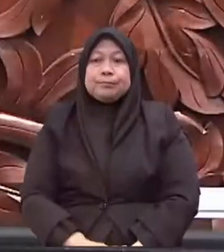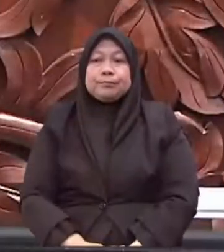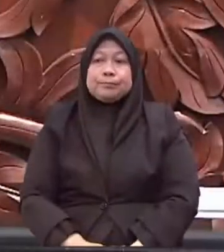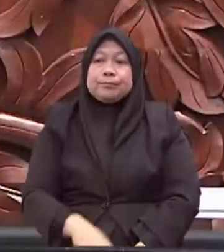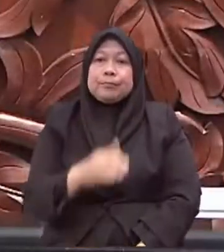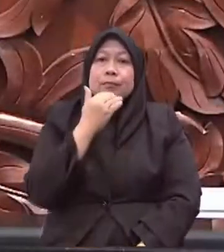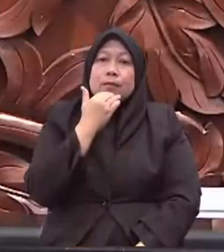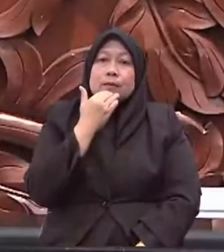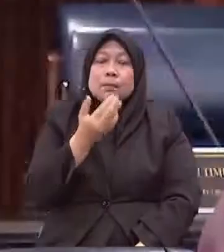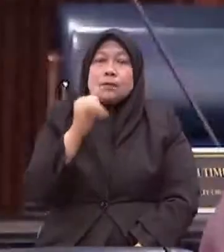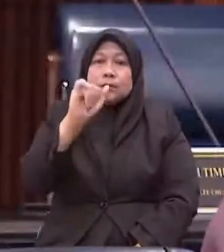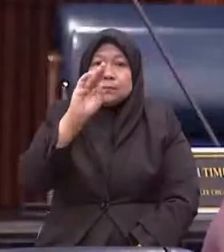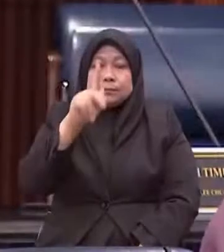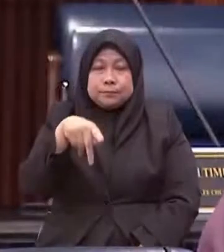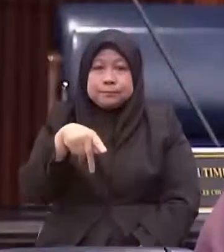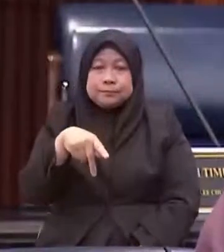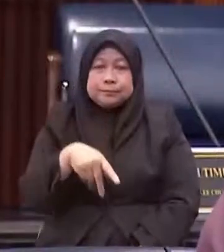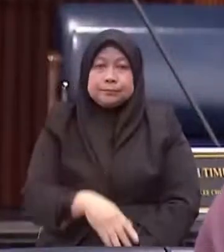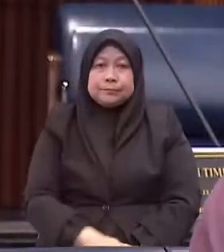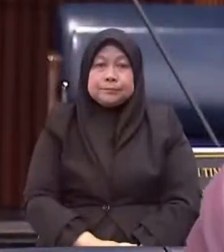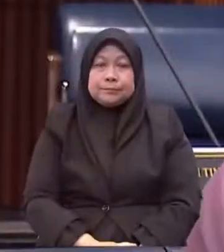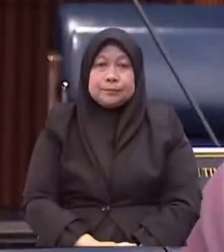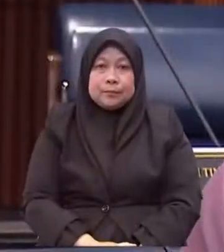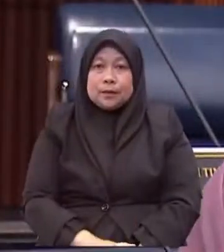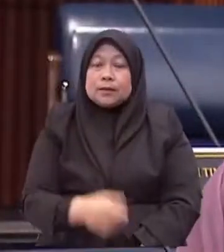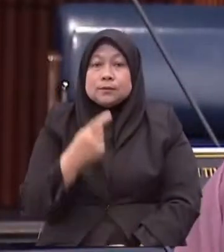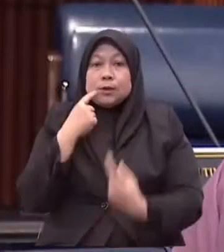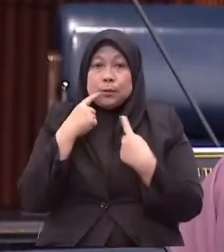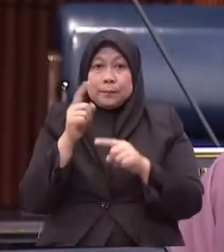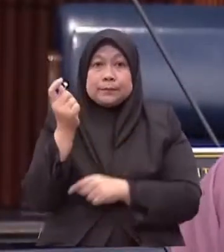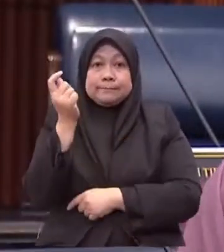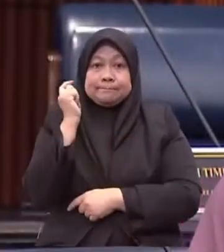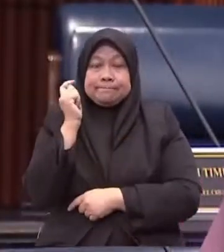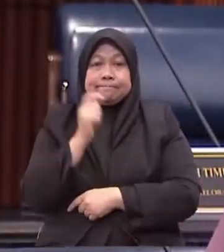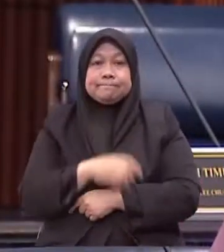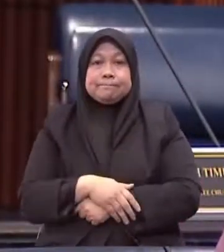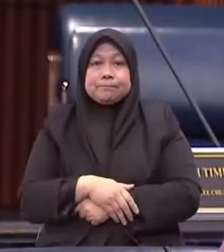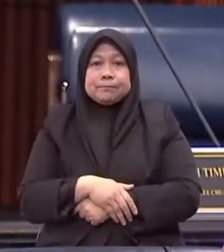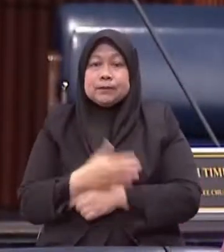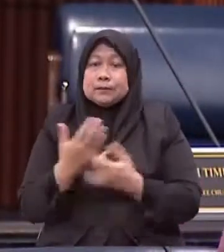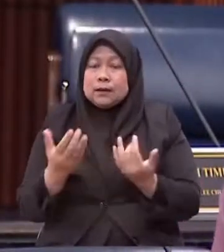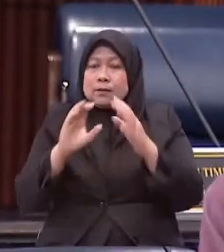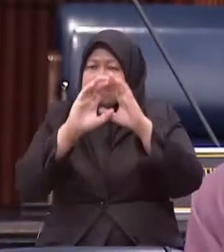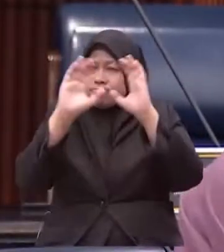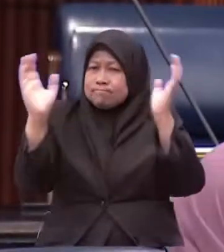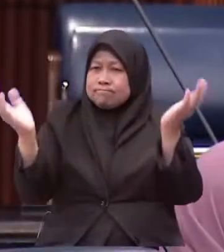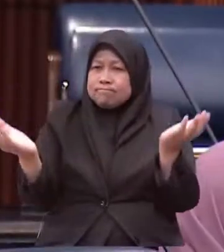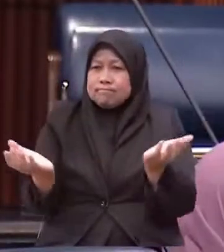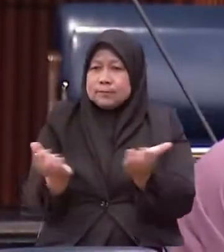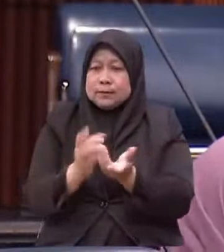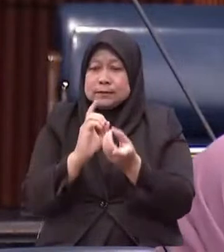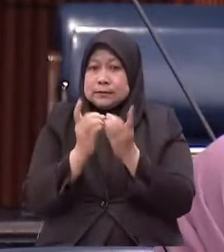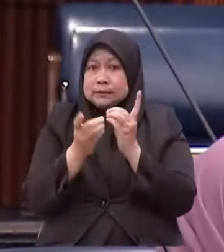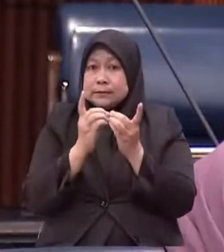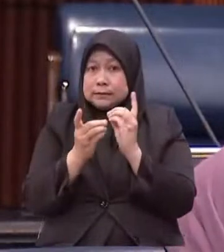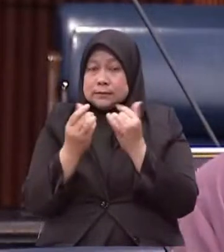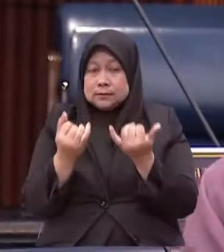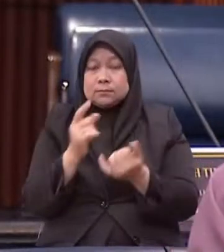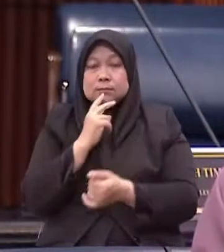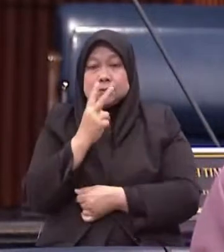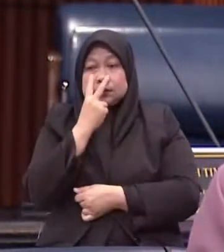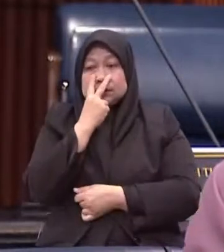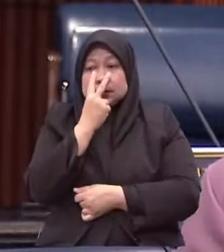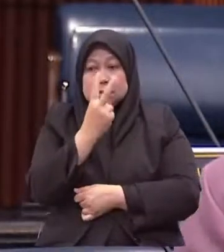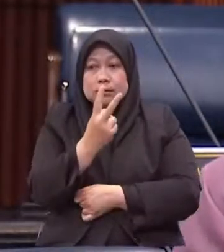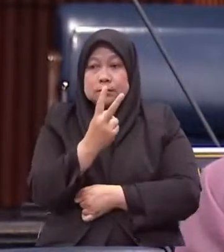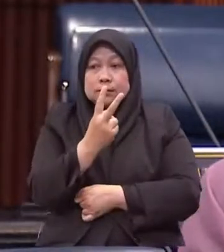Terima kasih yang Bu umat timbalan menteri atas jawaban yang diberikan di era globalisasi dan digitalisasi ini kita melihat